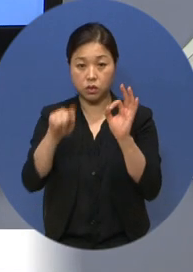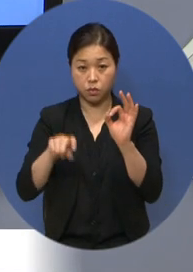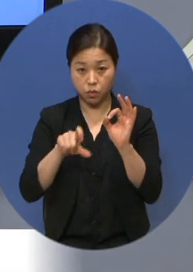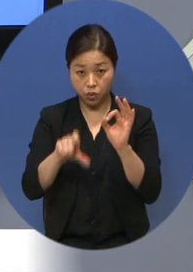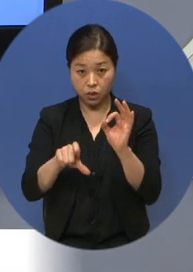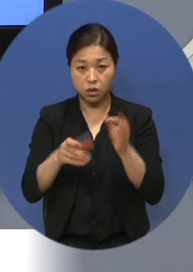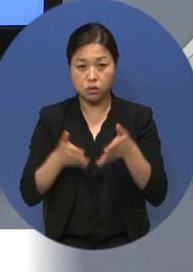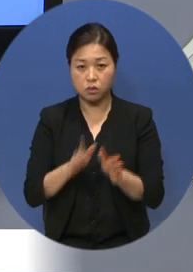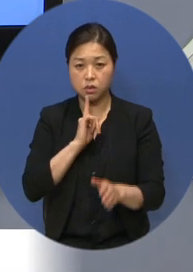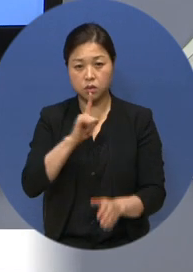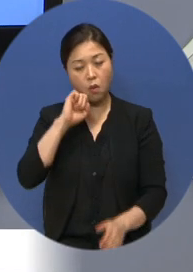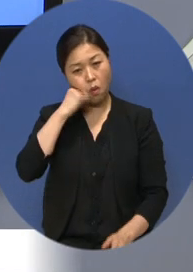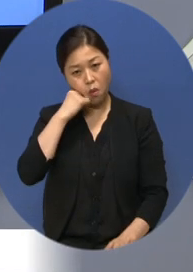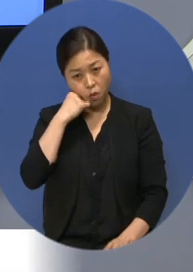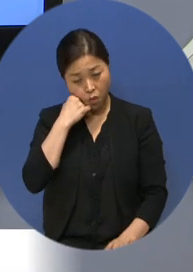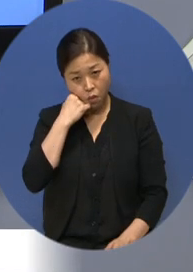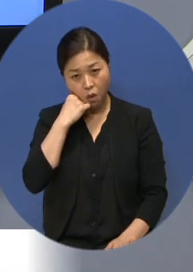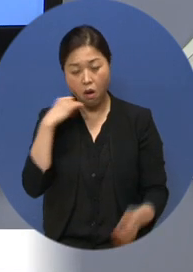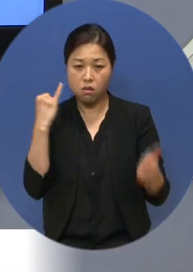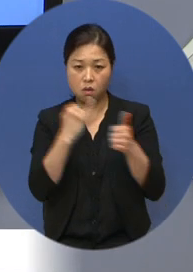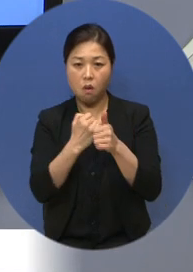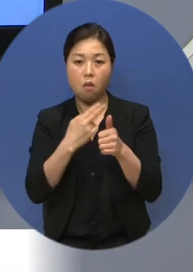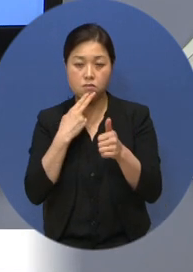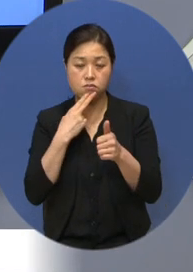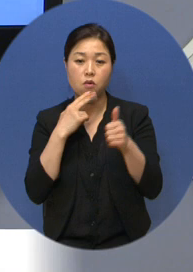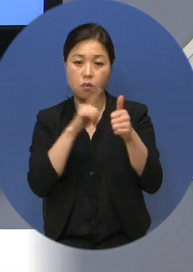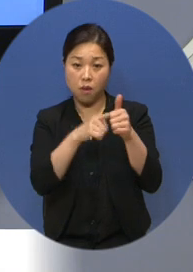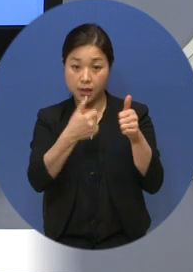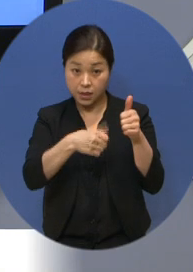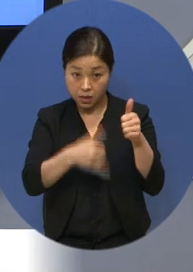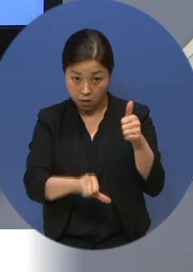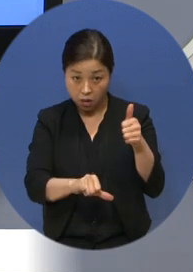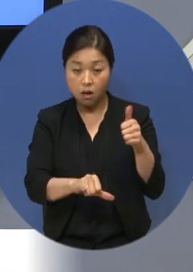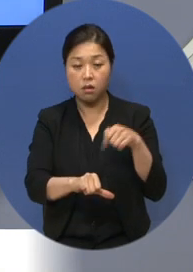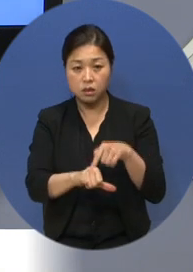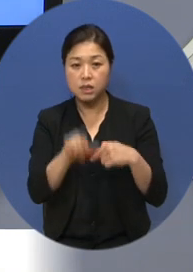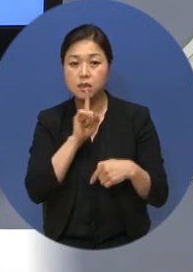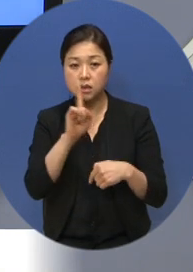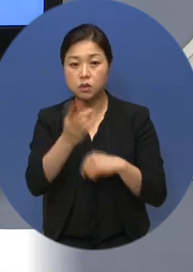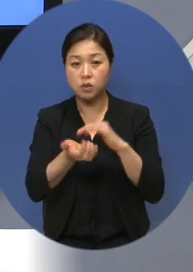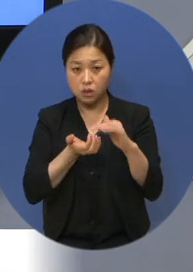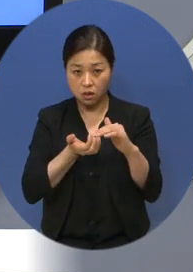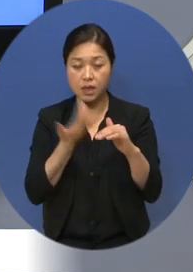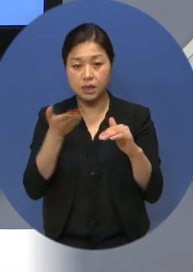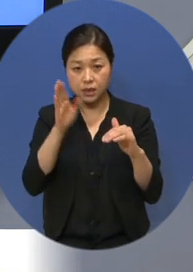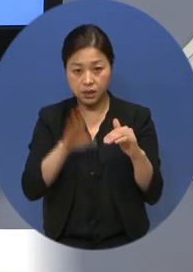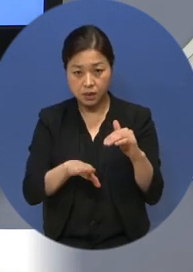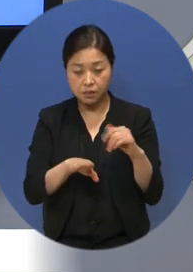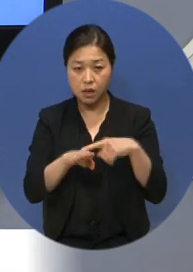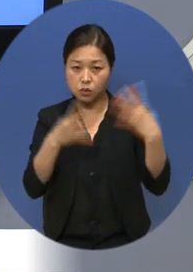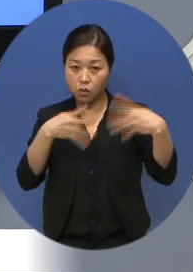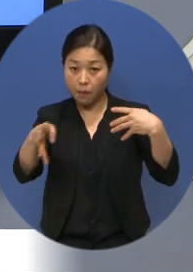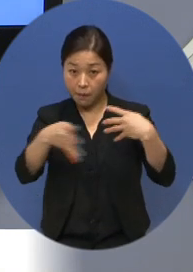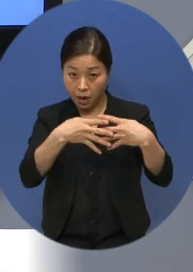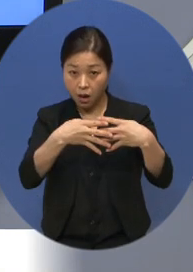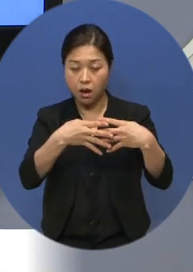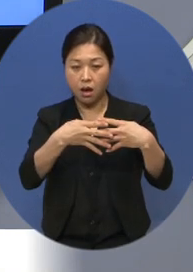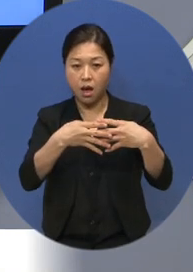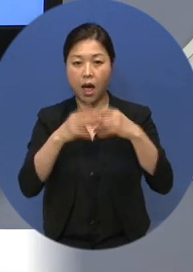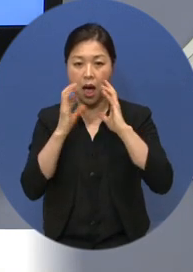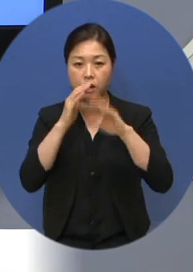출생 신고가 어려운 미혼 부 자녀의 경우 출생신고 전이라도 일정 요건 충족시